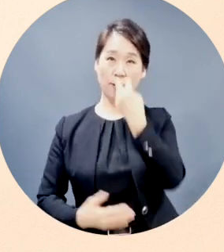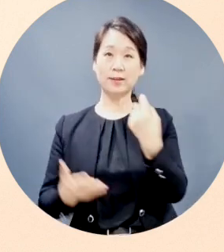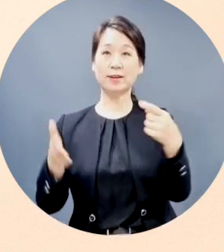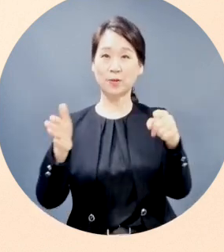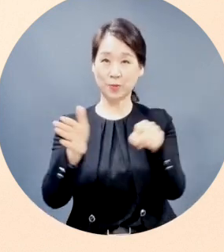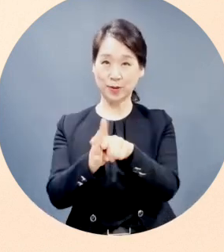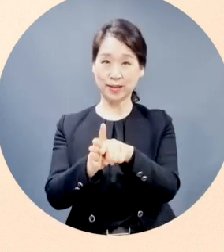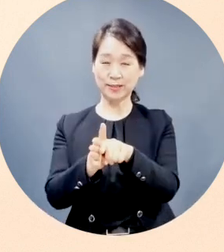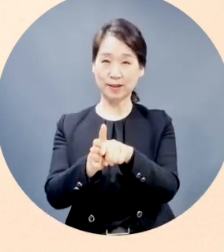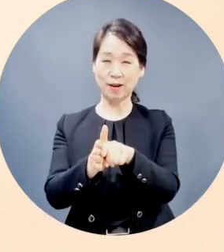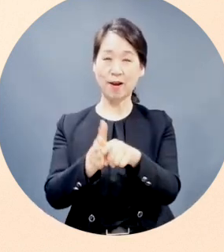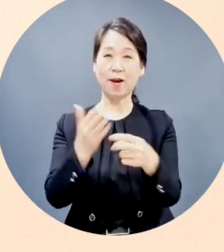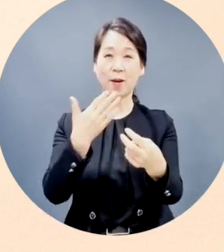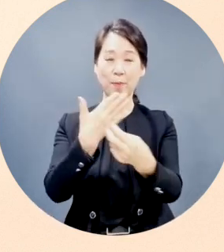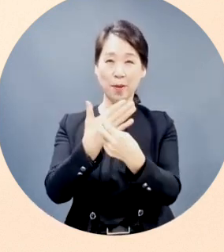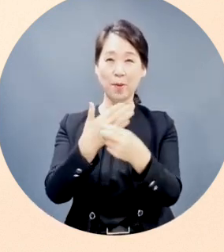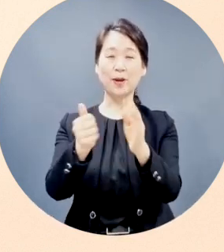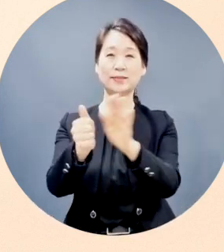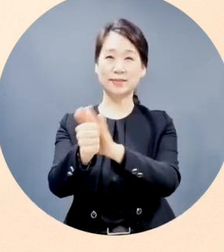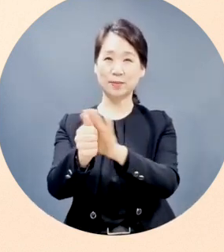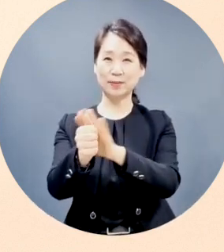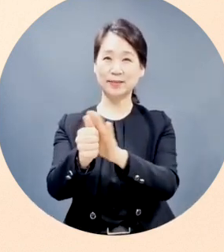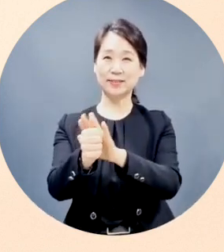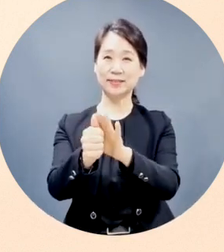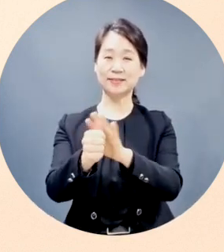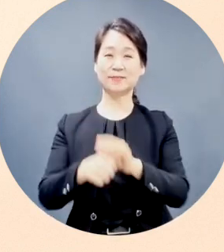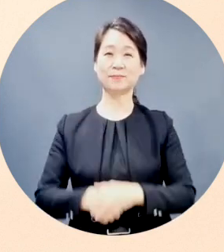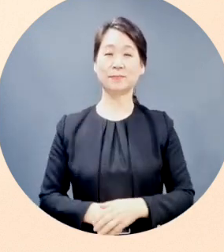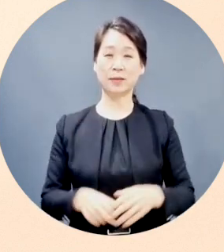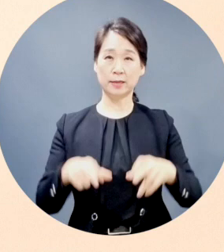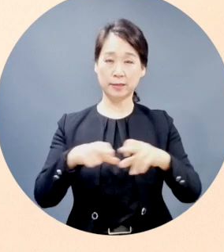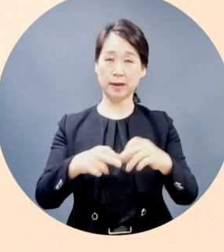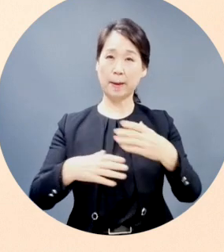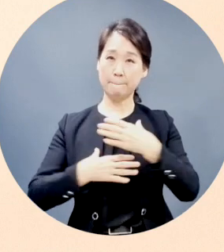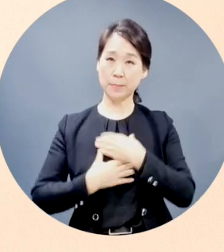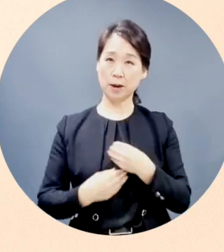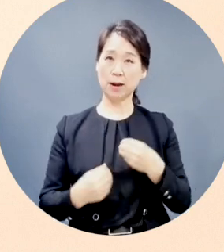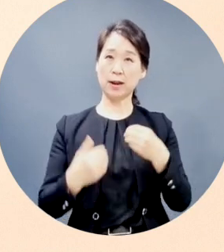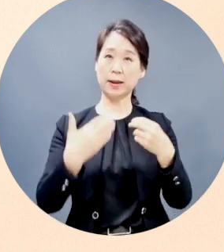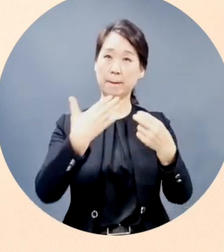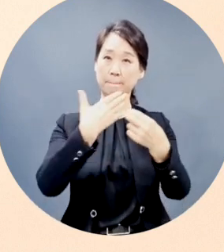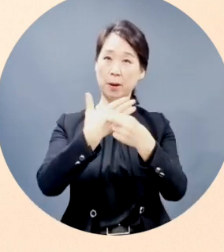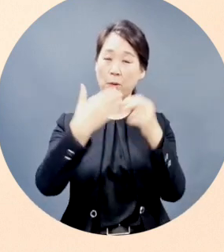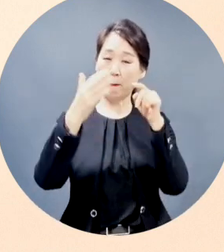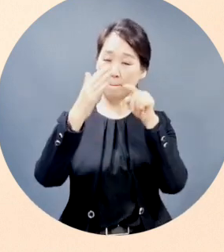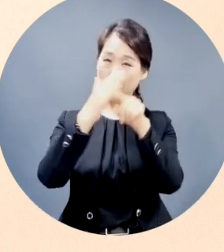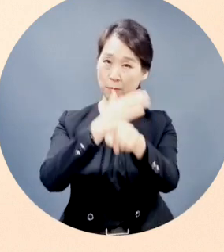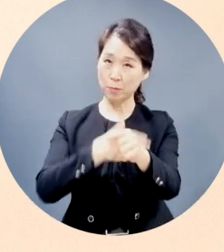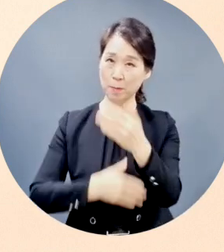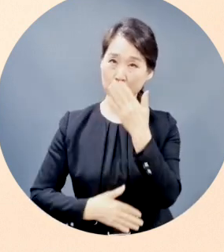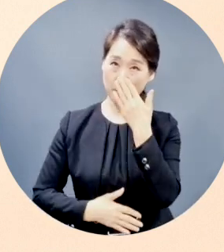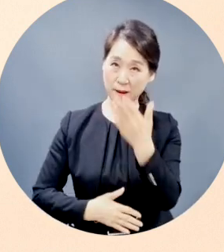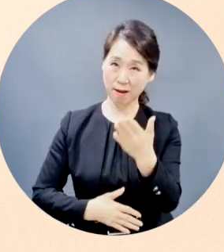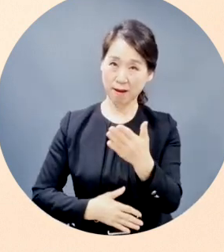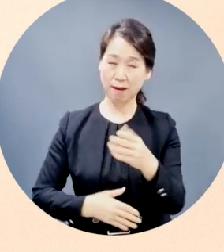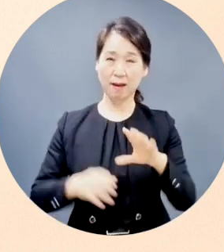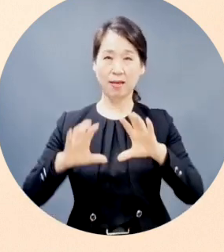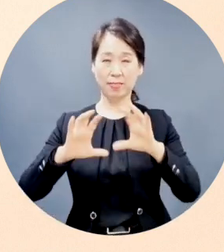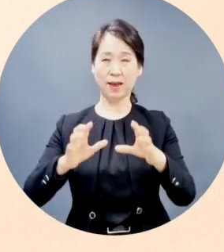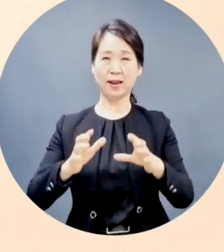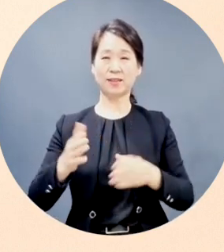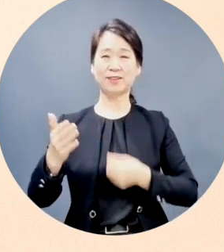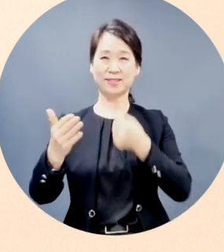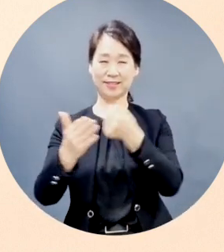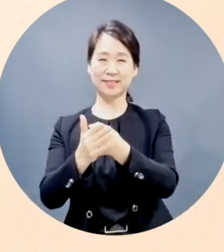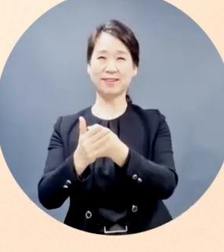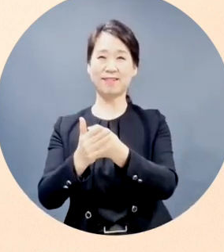위해 보건의료 서비스를 안내드립니다. 장애인이 보다 편하게 이용할 수 있는 병원이 있나요? 국가에서